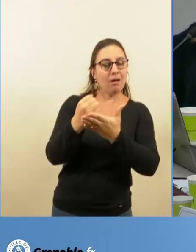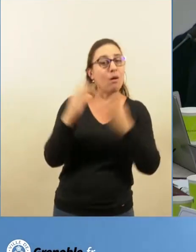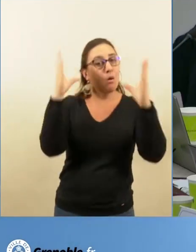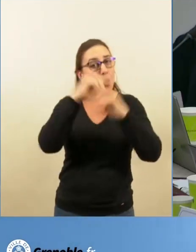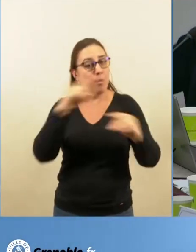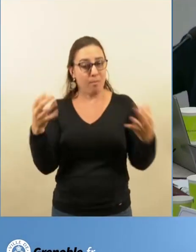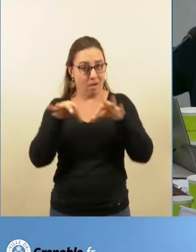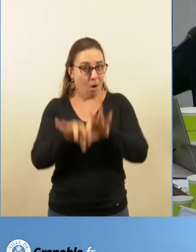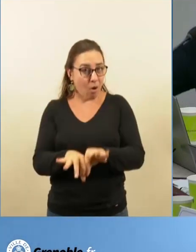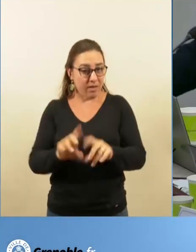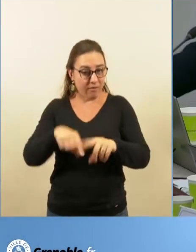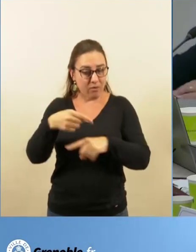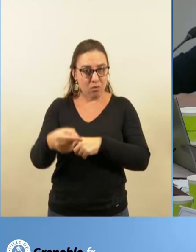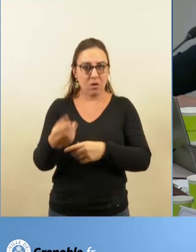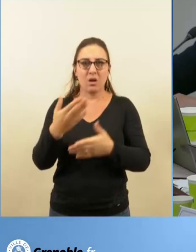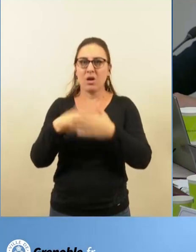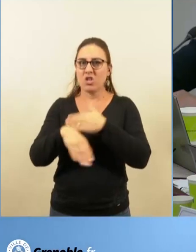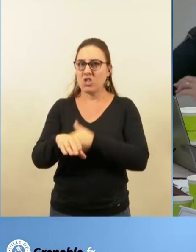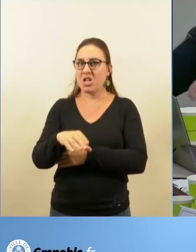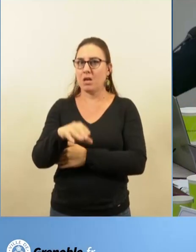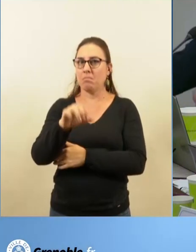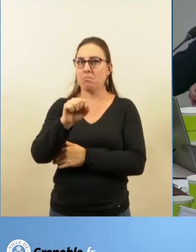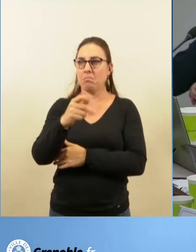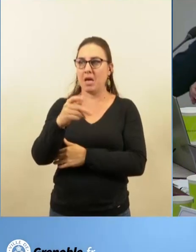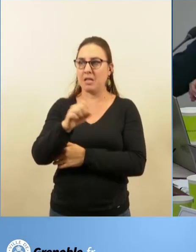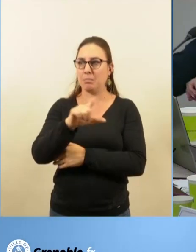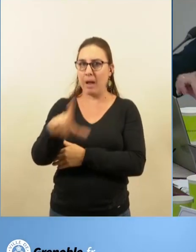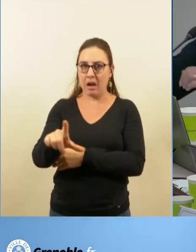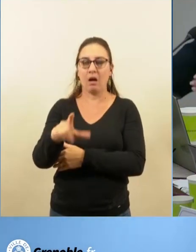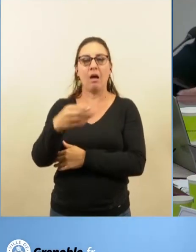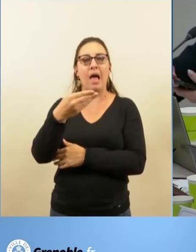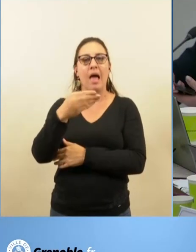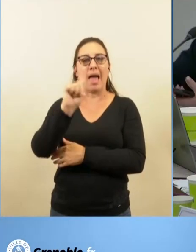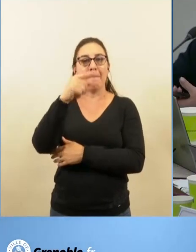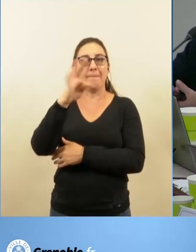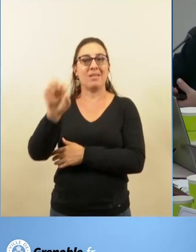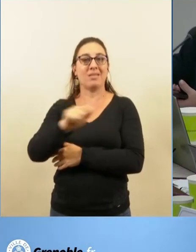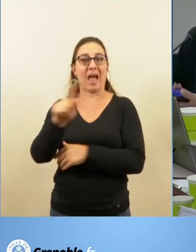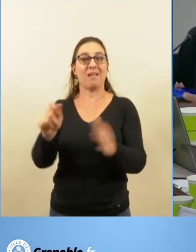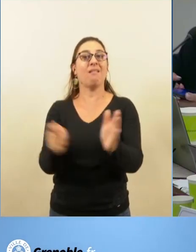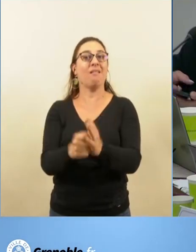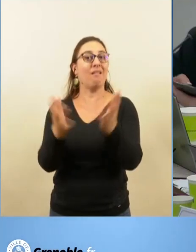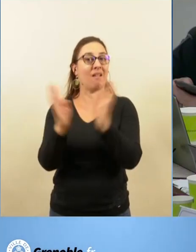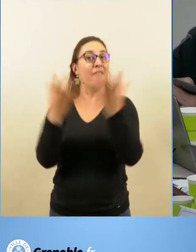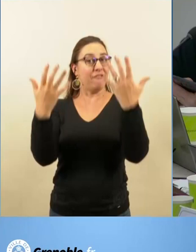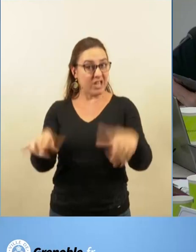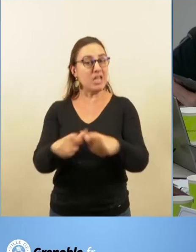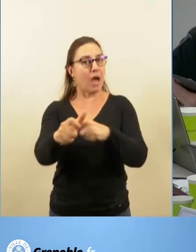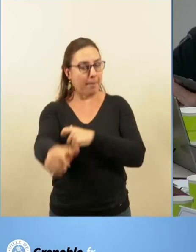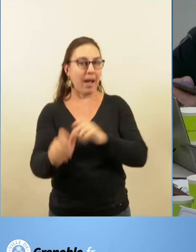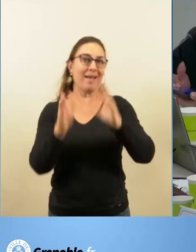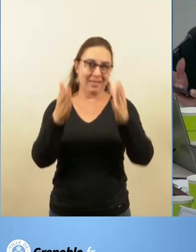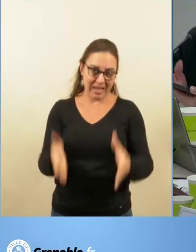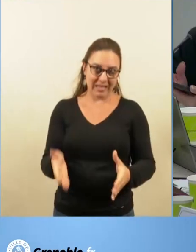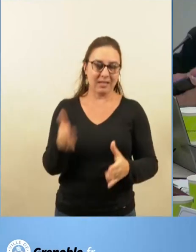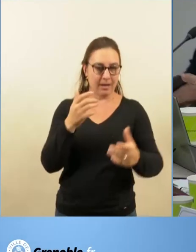qui est prévu à l'ASPL Mag et que c'est à l'issue de ce rendez-vous que sera proposé soit un accompagnement au report